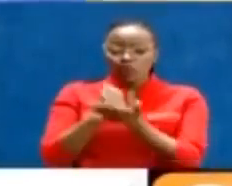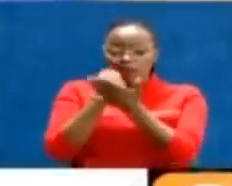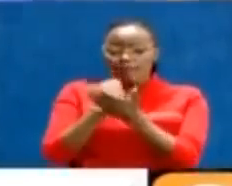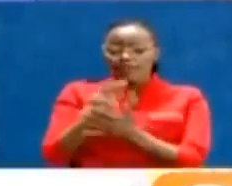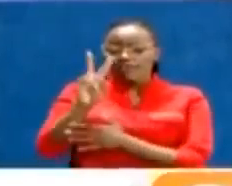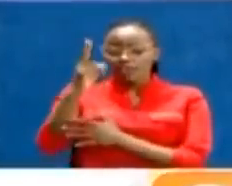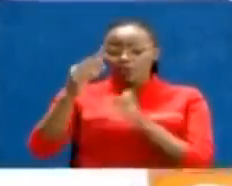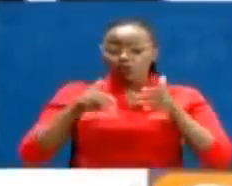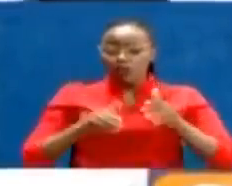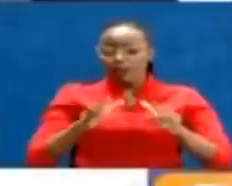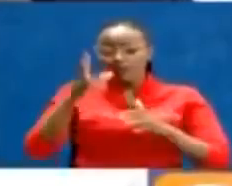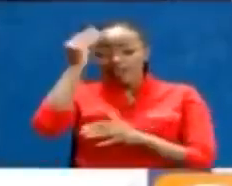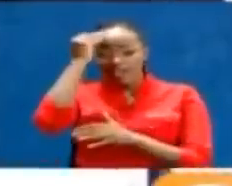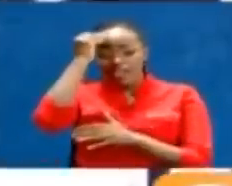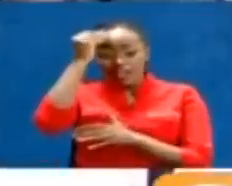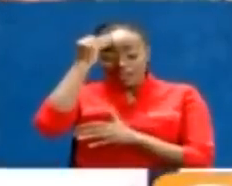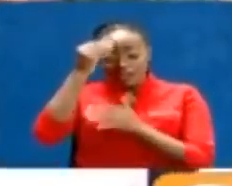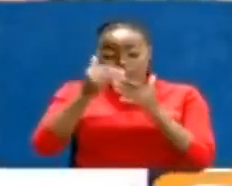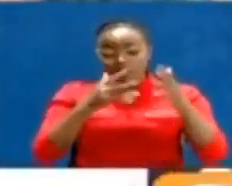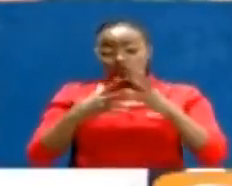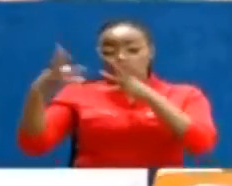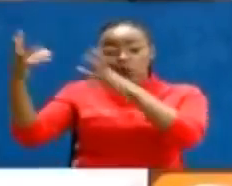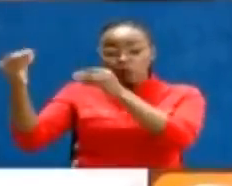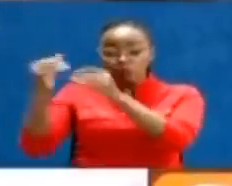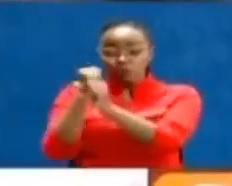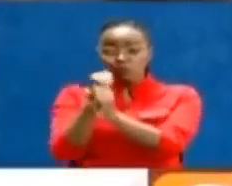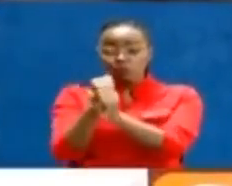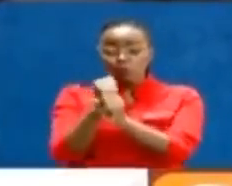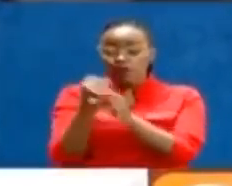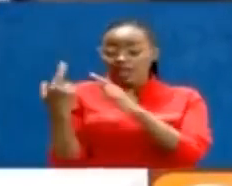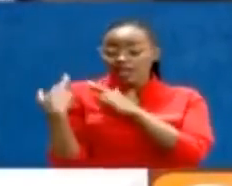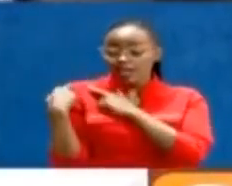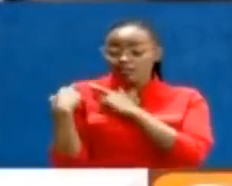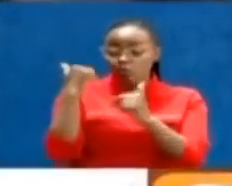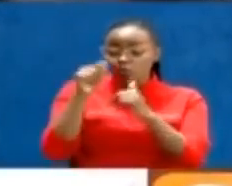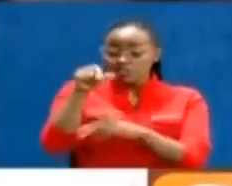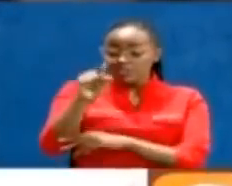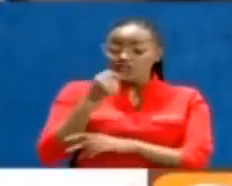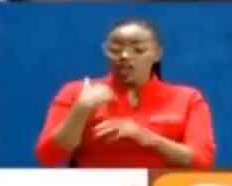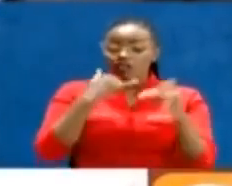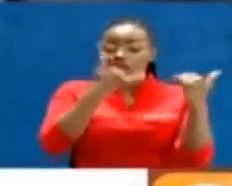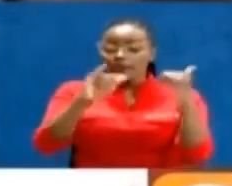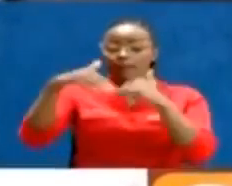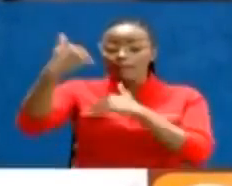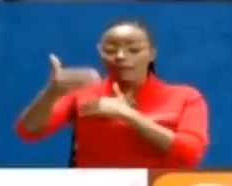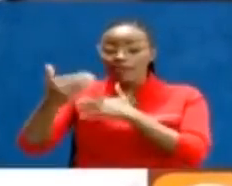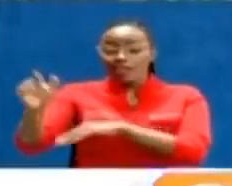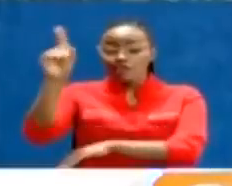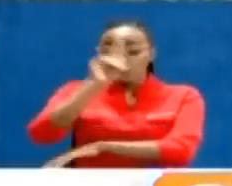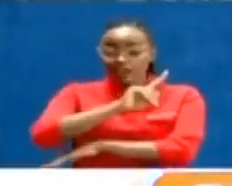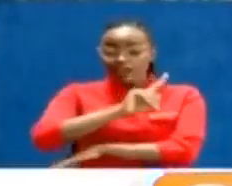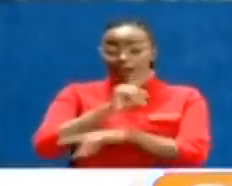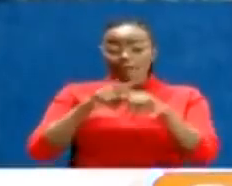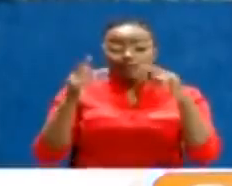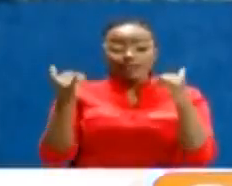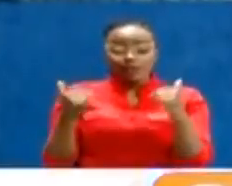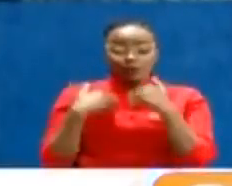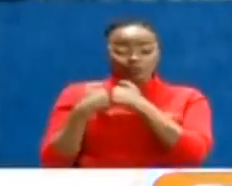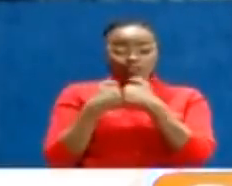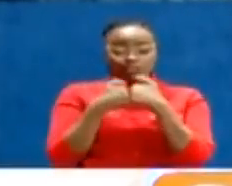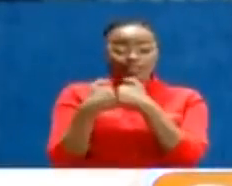wa pili katika masomo kabla kuelekea kazini. Ni jukumu ambalo yeye hulitekeleza kila siku, na sasa japo